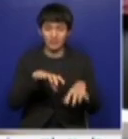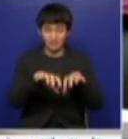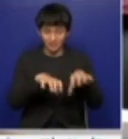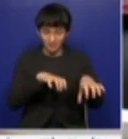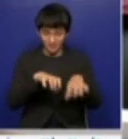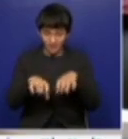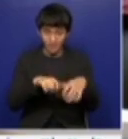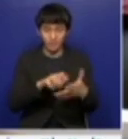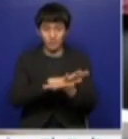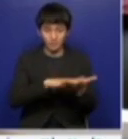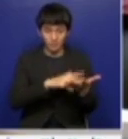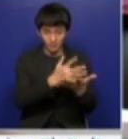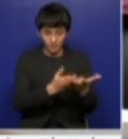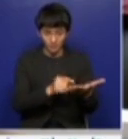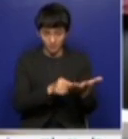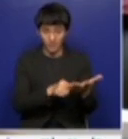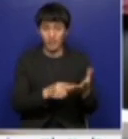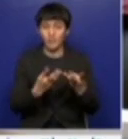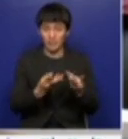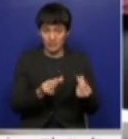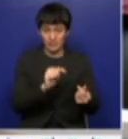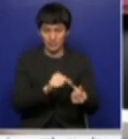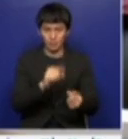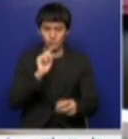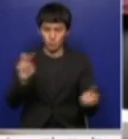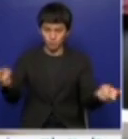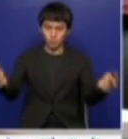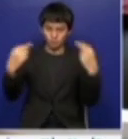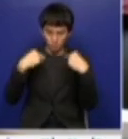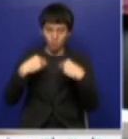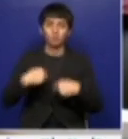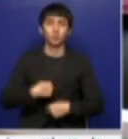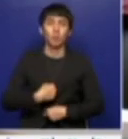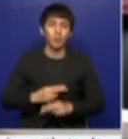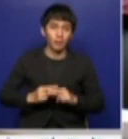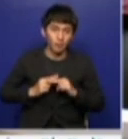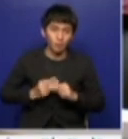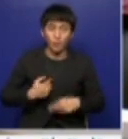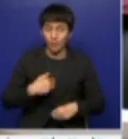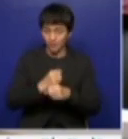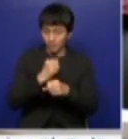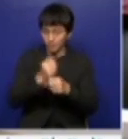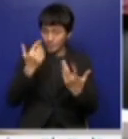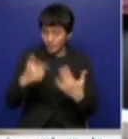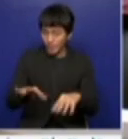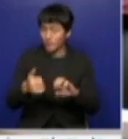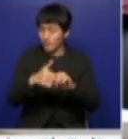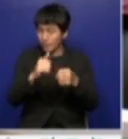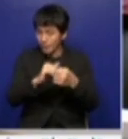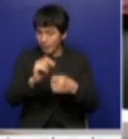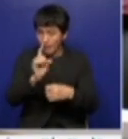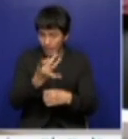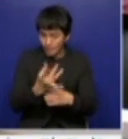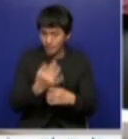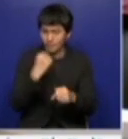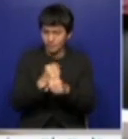นะเนี่ยก็ต้องมองตัวเองครับว่าตัวเองทำไปแล้วมันมีปัญหาอะไร